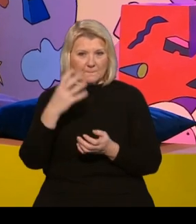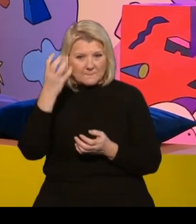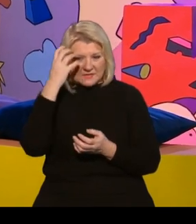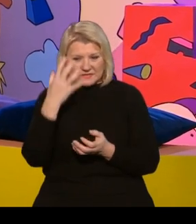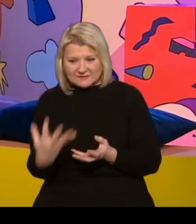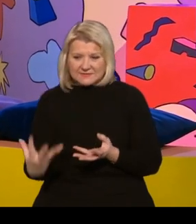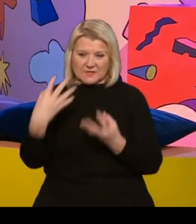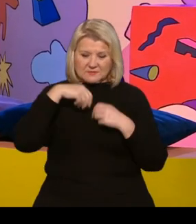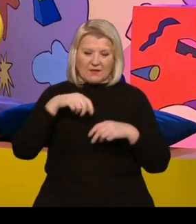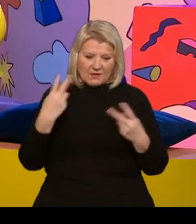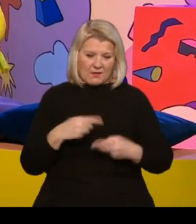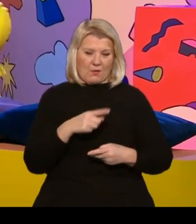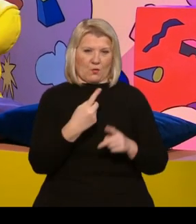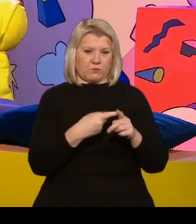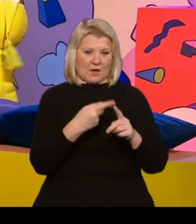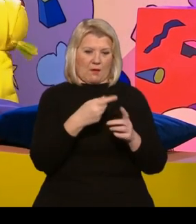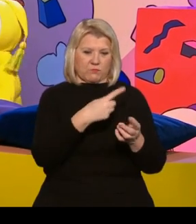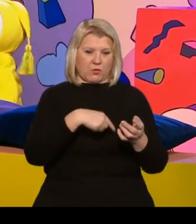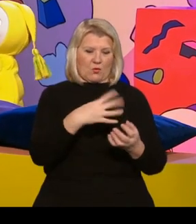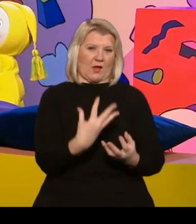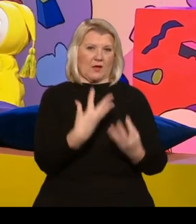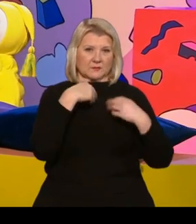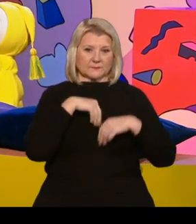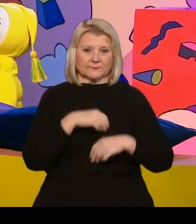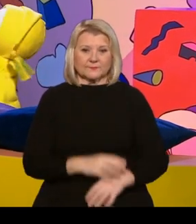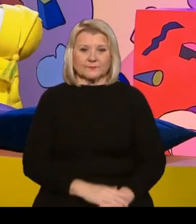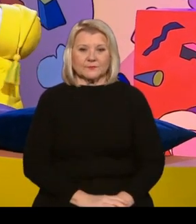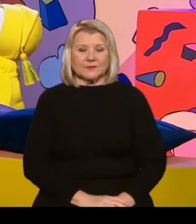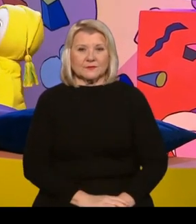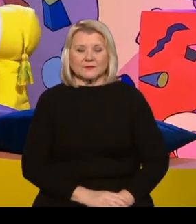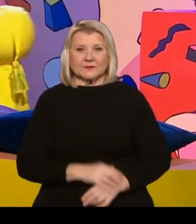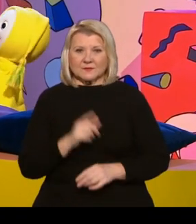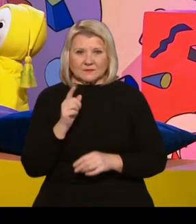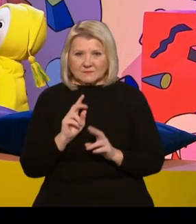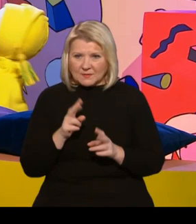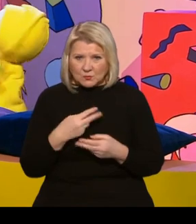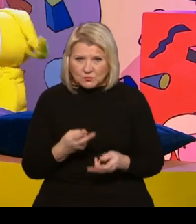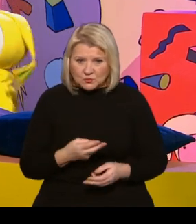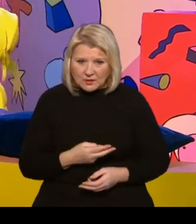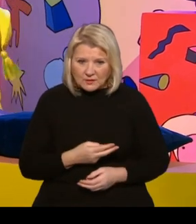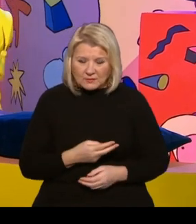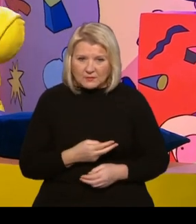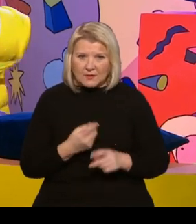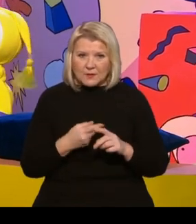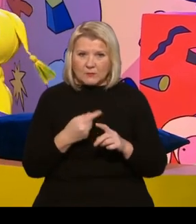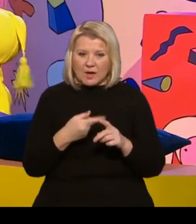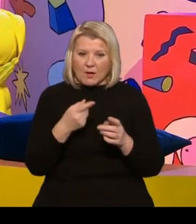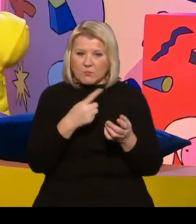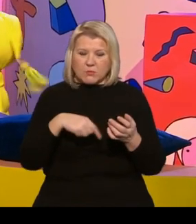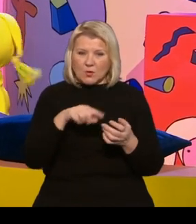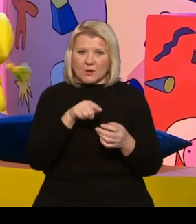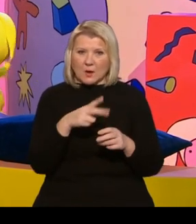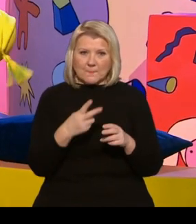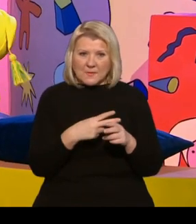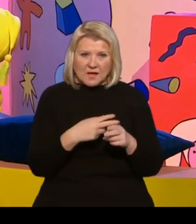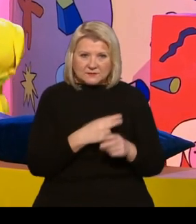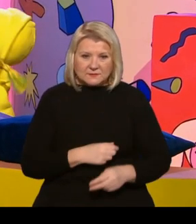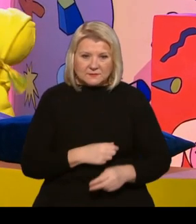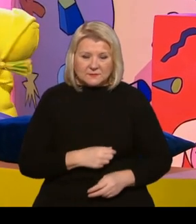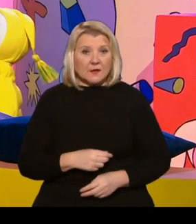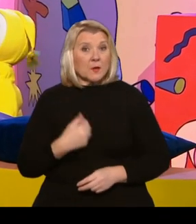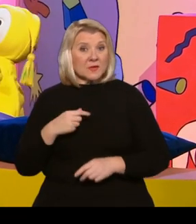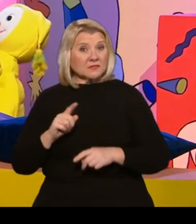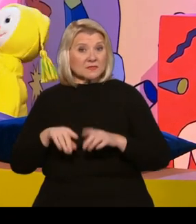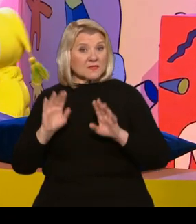nemůžeš, Františku. Říkám, že ten bramborák je mastný. No a co? Co? Mě to vůbec nevadí, dědušáčku. Já